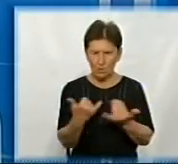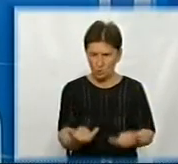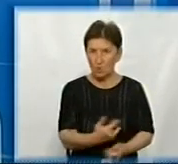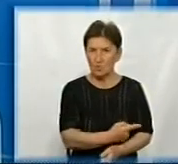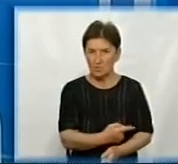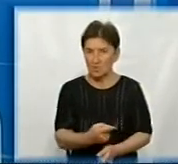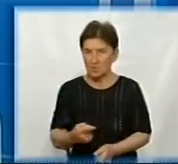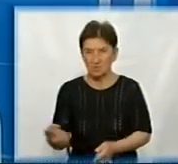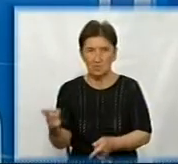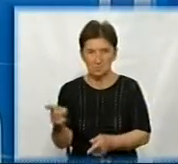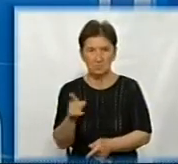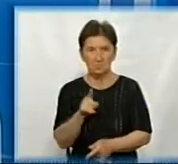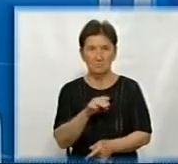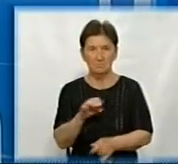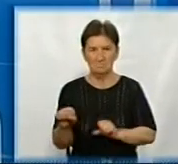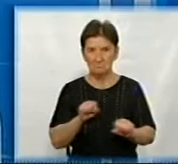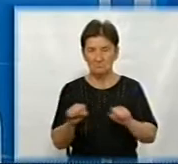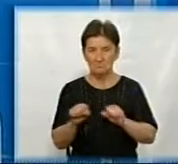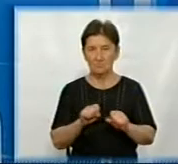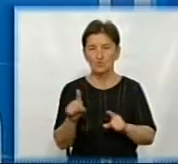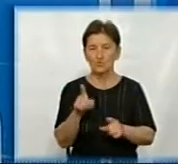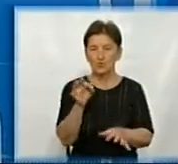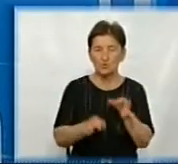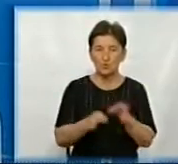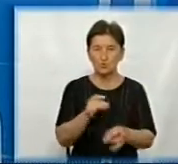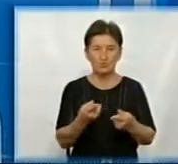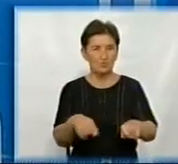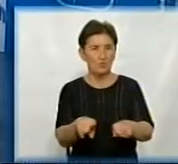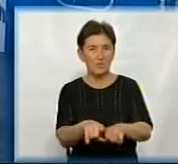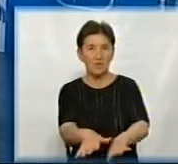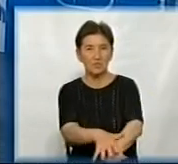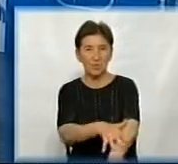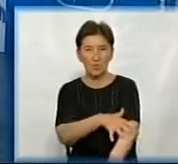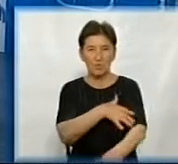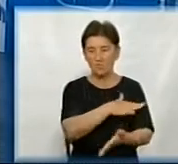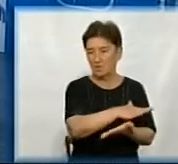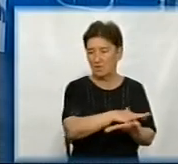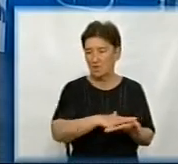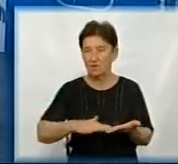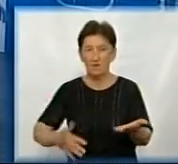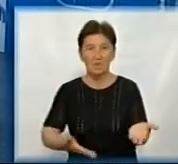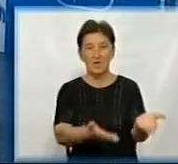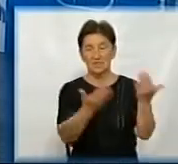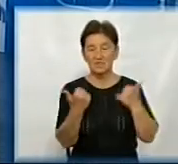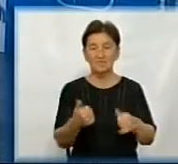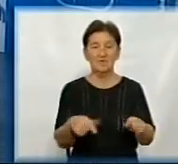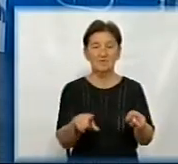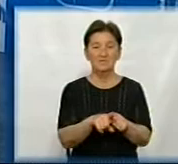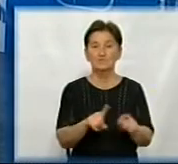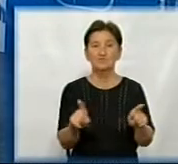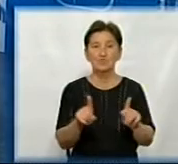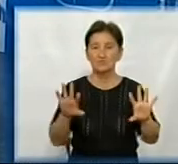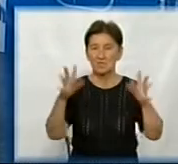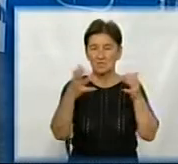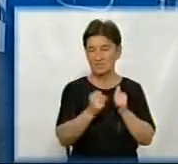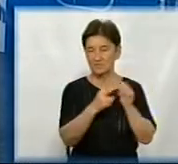майном? Що відбувалося? Це було судові розгляди. Чому так довго все тяглося? Давайте розпочнемо по черзі з хронології. Що сталося у 17-му